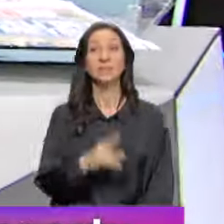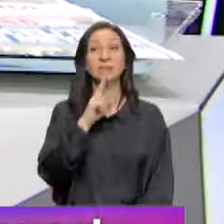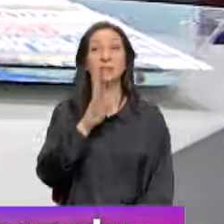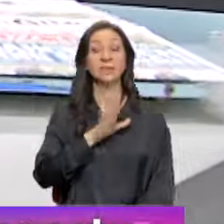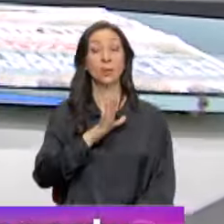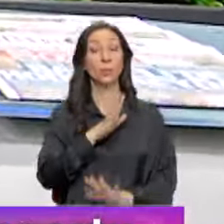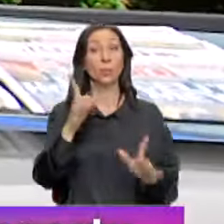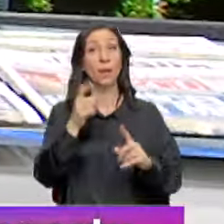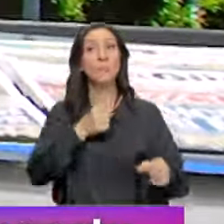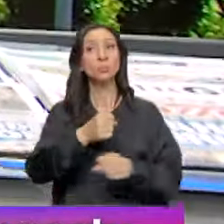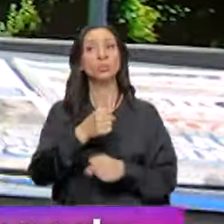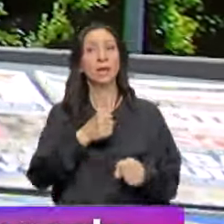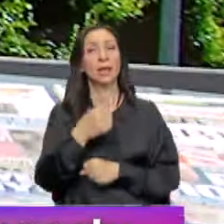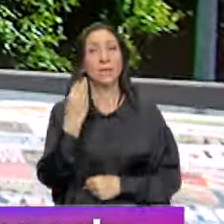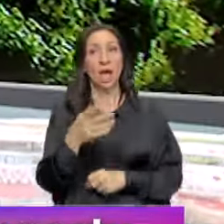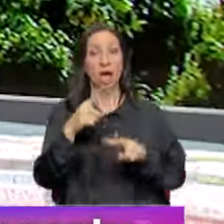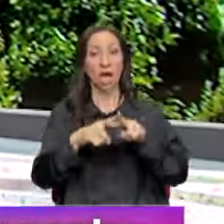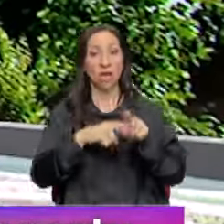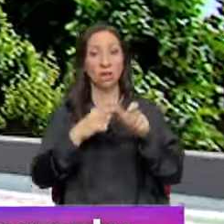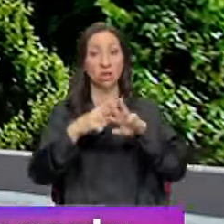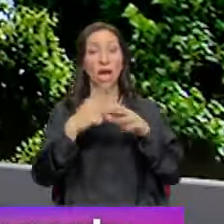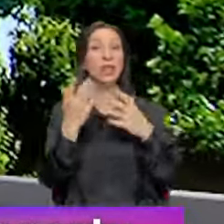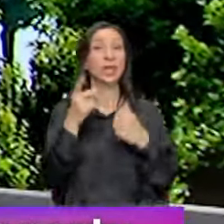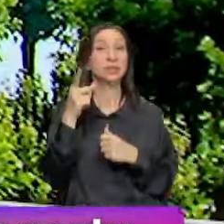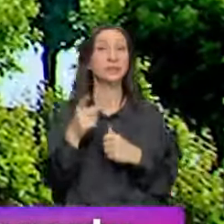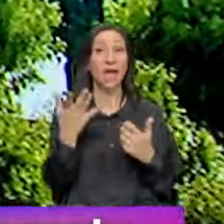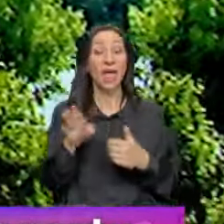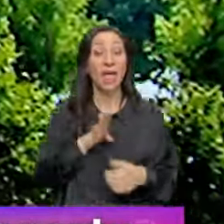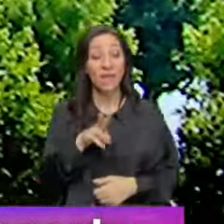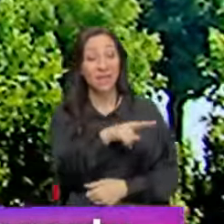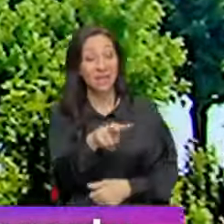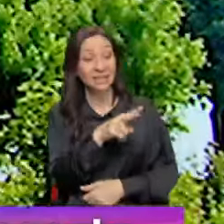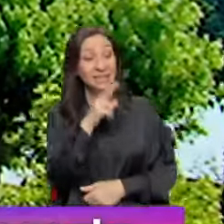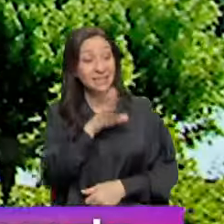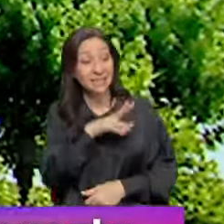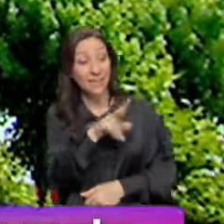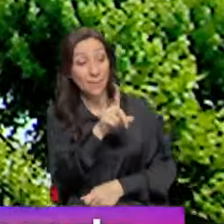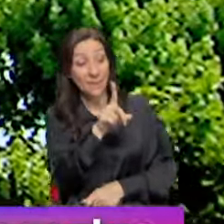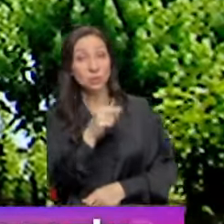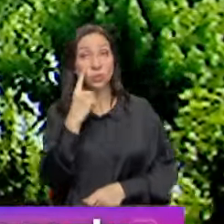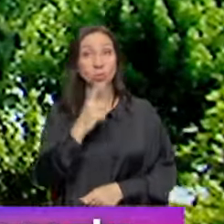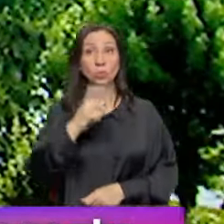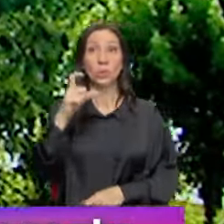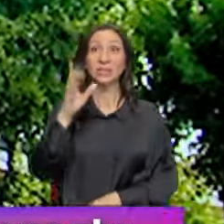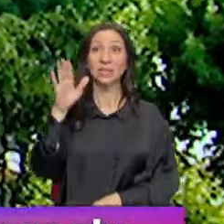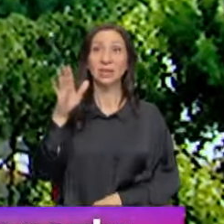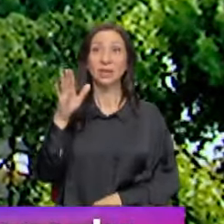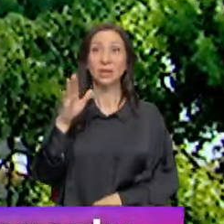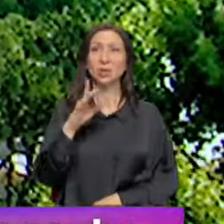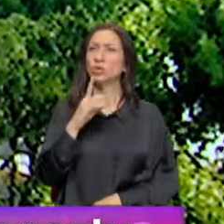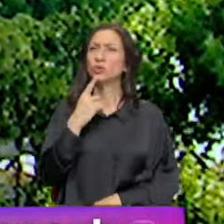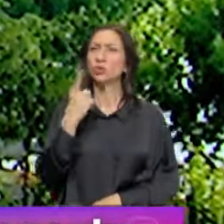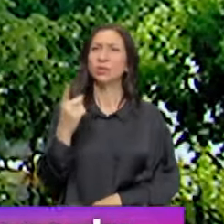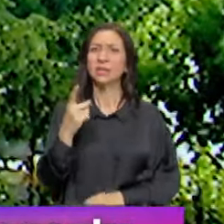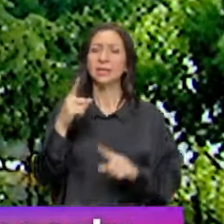Kızlarıyla büyük bir mücadele veriyor Ayşe Ateş ve evlatlarından, kızlarından birinin Cumhurbaşkanı'na